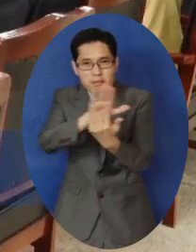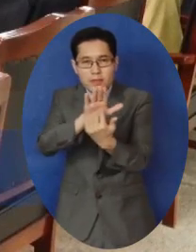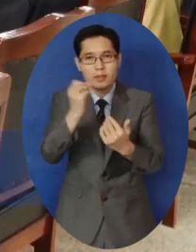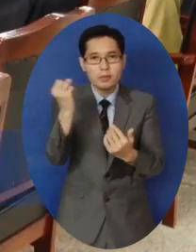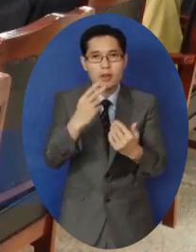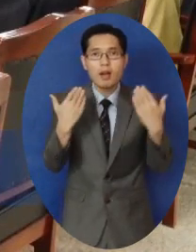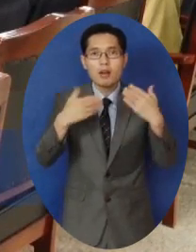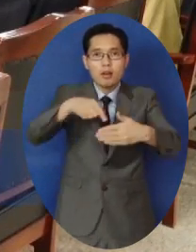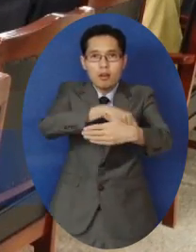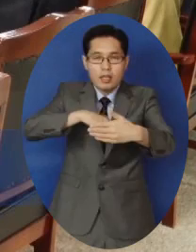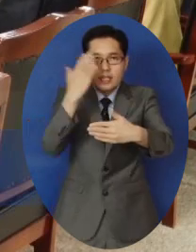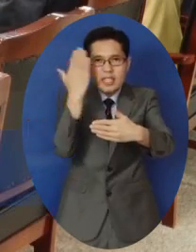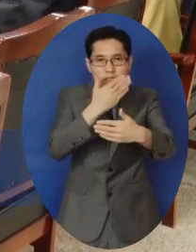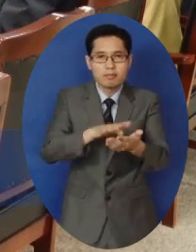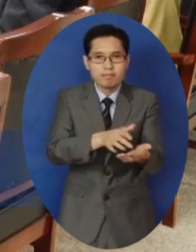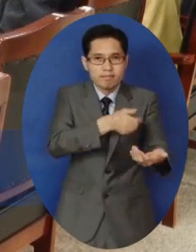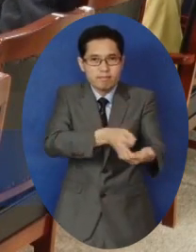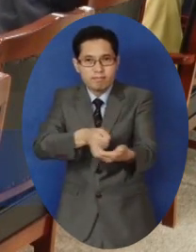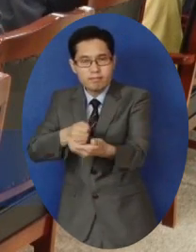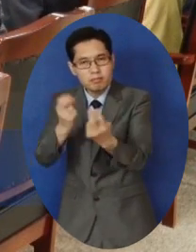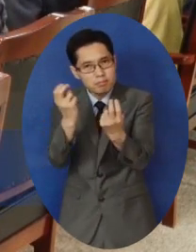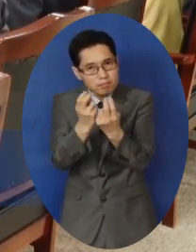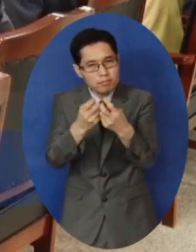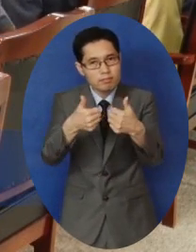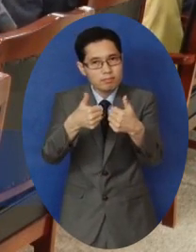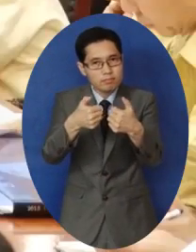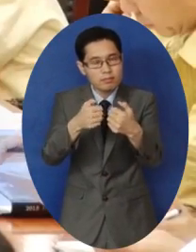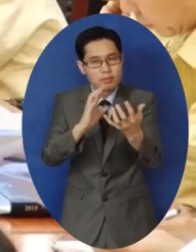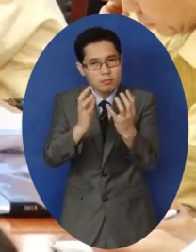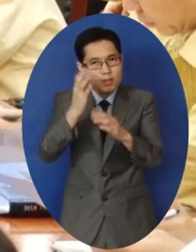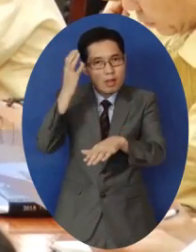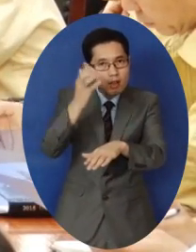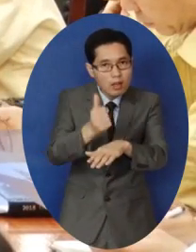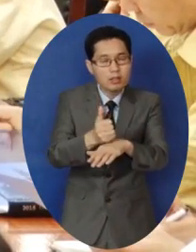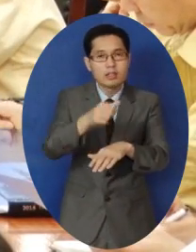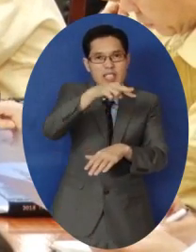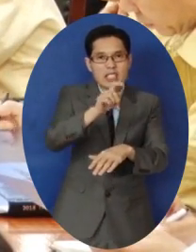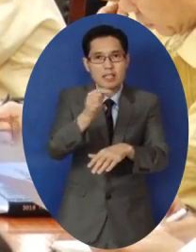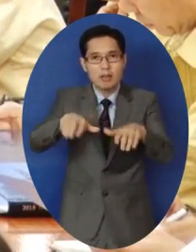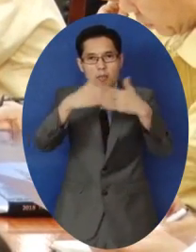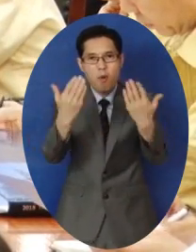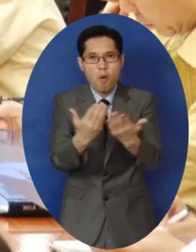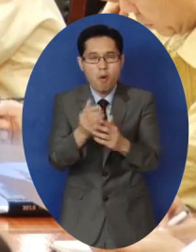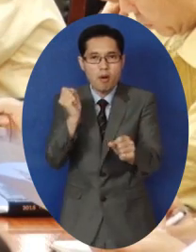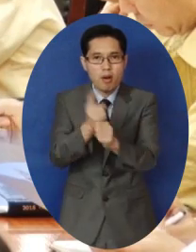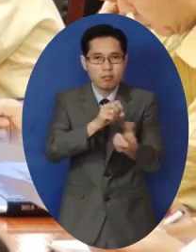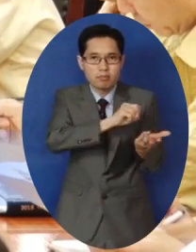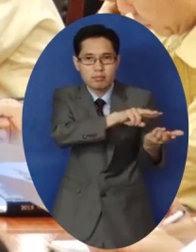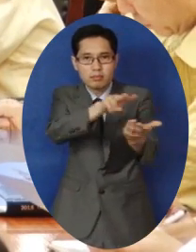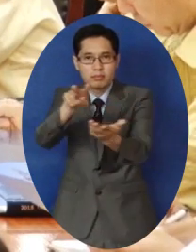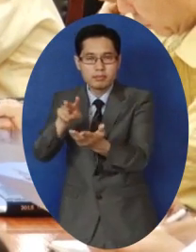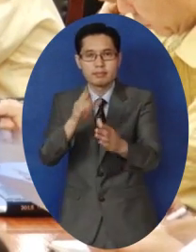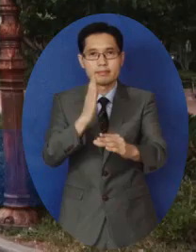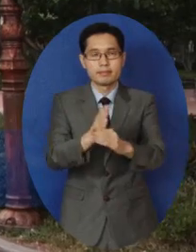예방 관리와 학교 내 위생 및 방역 관리 대책 등을 논의하는 한편 회의 결과를 산하 전기관에 즉시 전달해